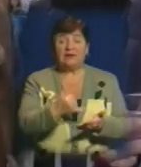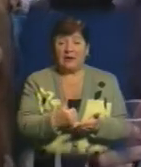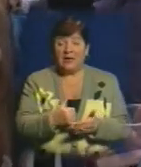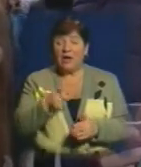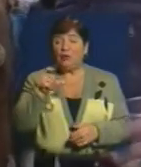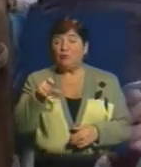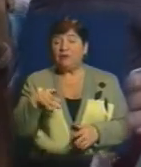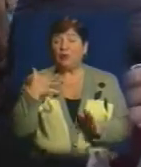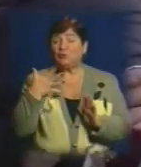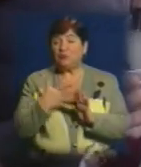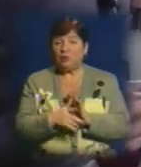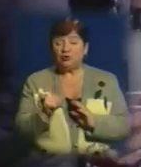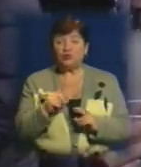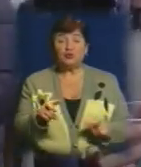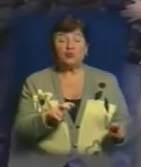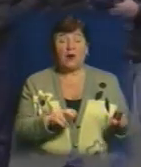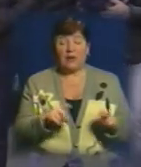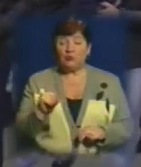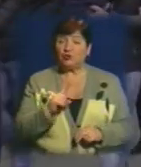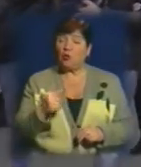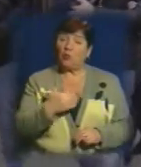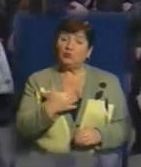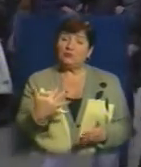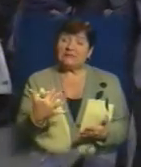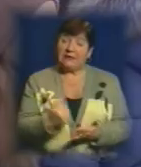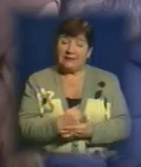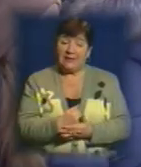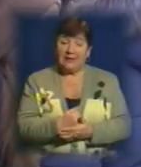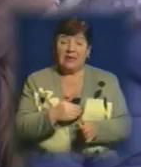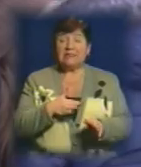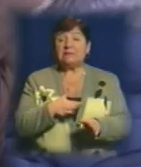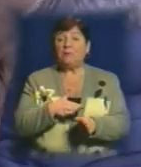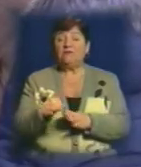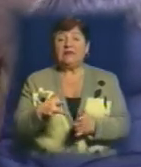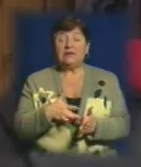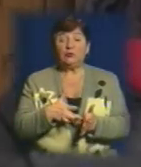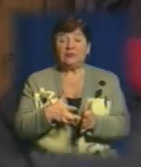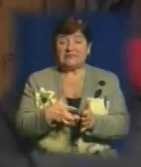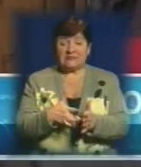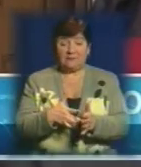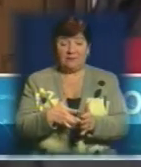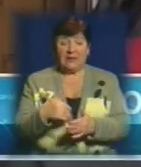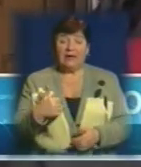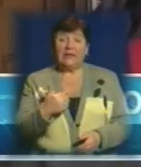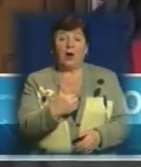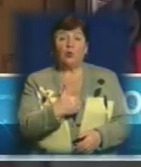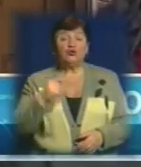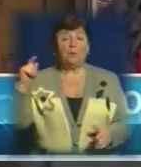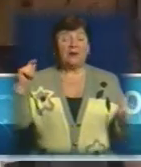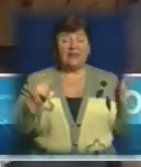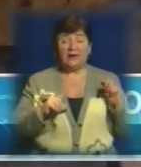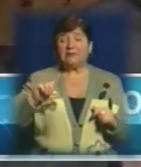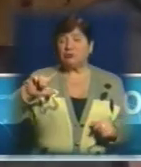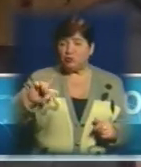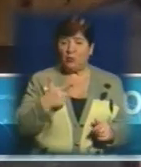вони шукають, що вони хочуть тут знайти. Фестивальне містечко заповнене туристами зранку. Я хочу приїхати сюди знову і